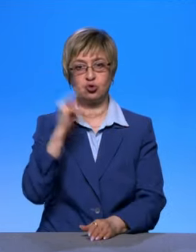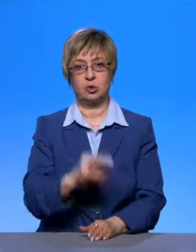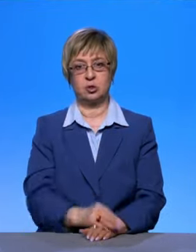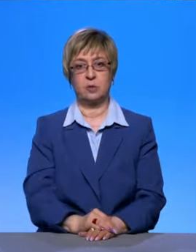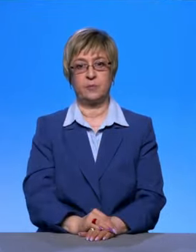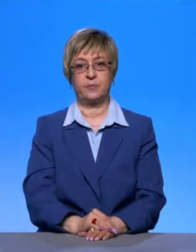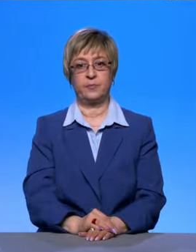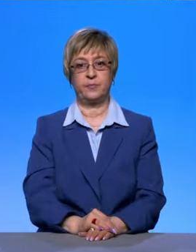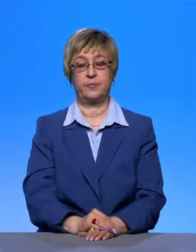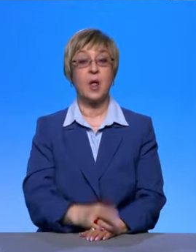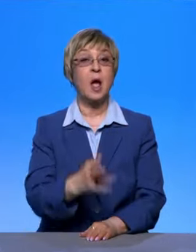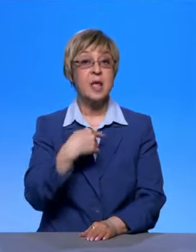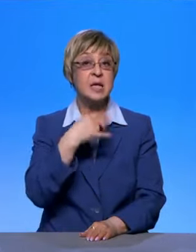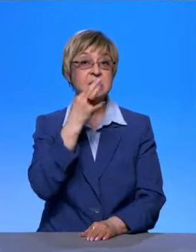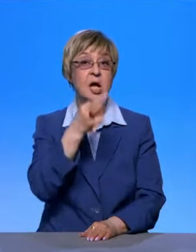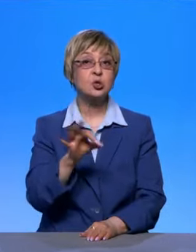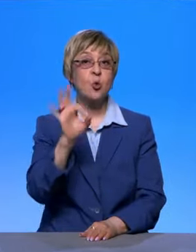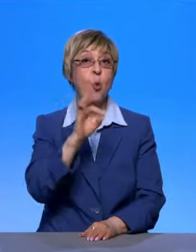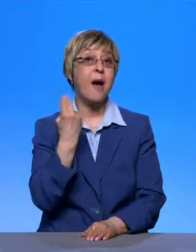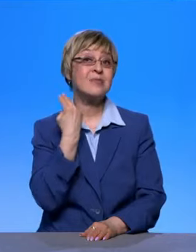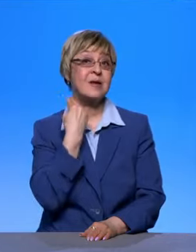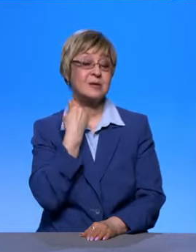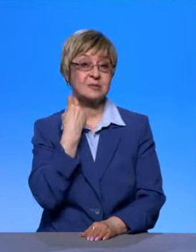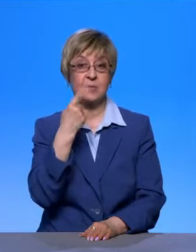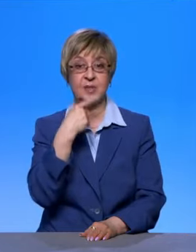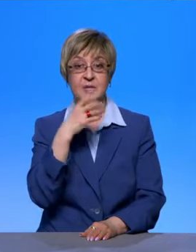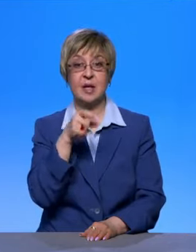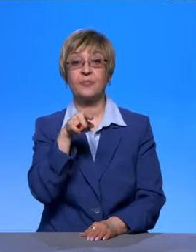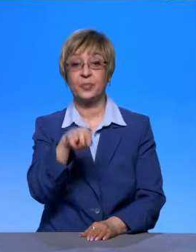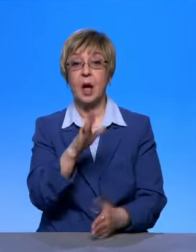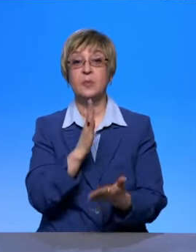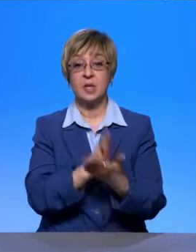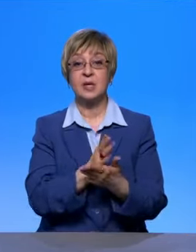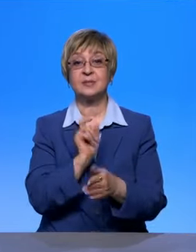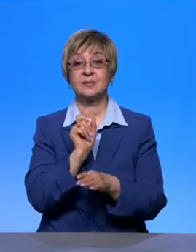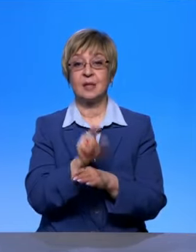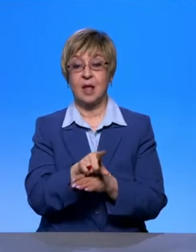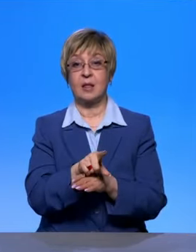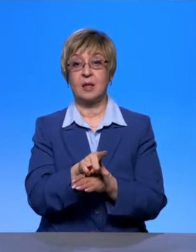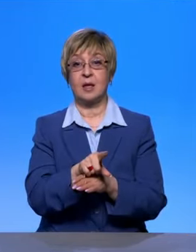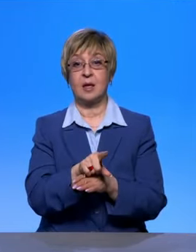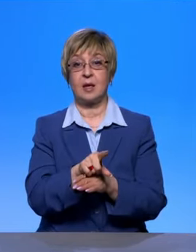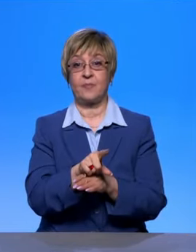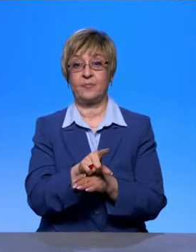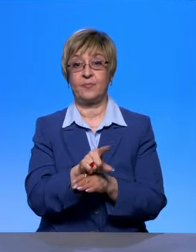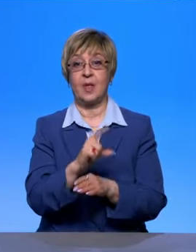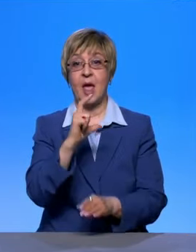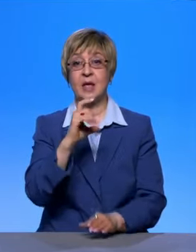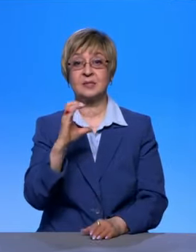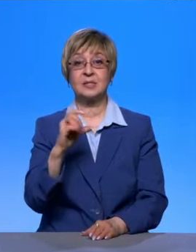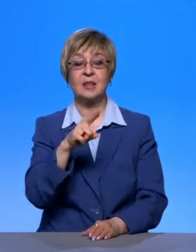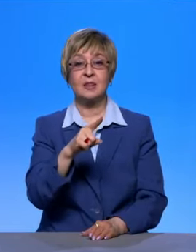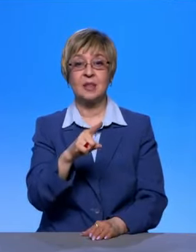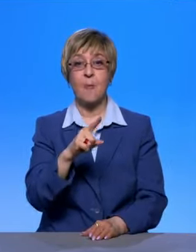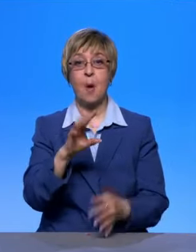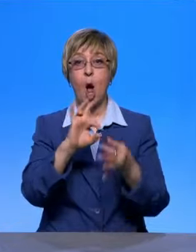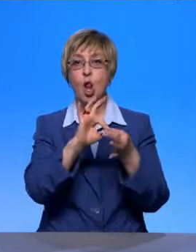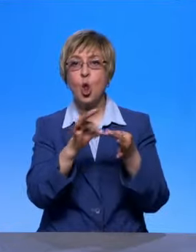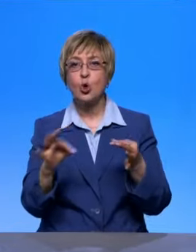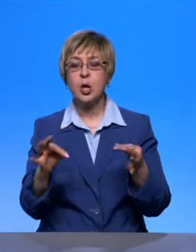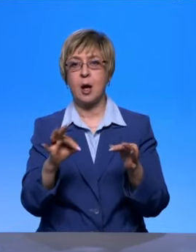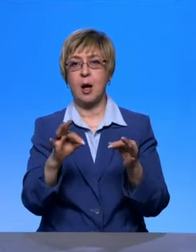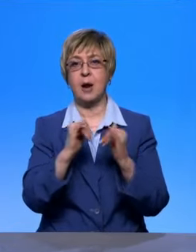про английский. Вот смотрите, там есть такие задания, как эссе. Там же логика, развитие, пожалуйста, свое